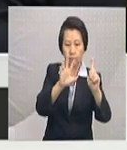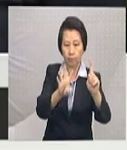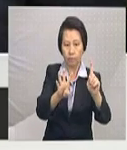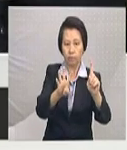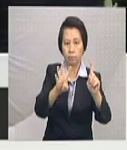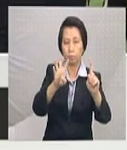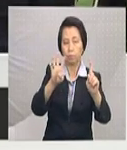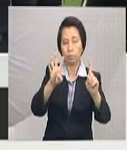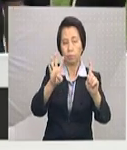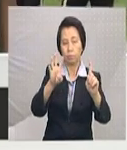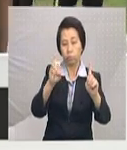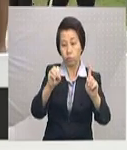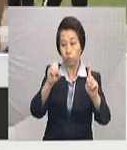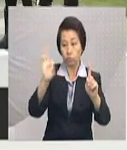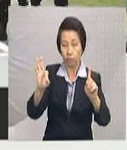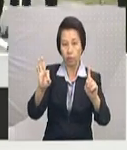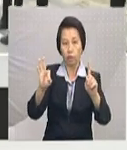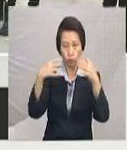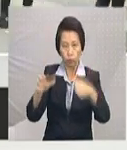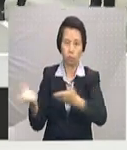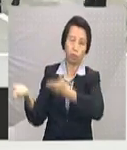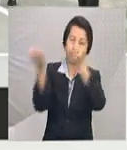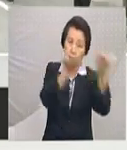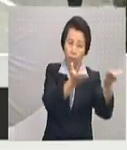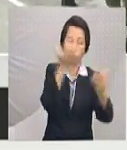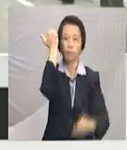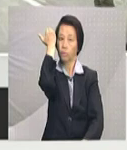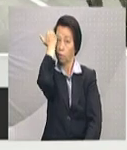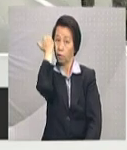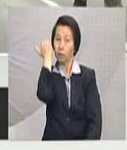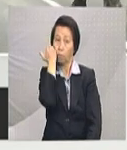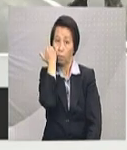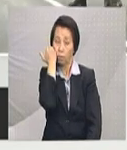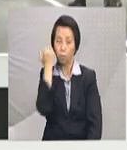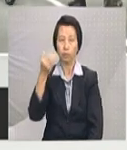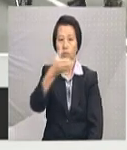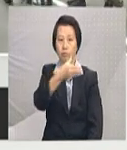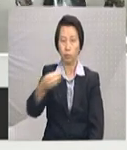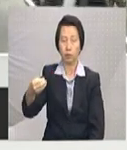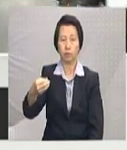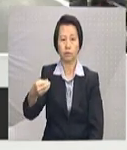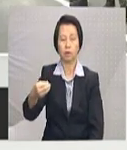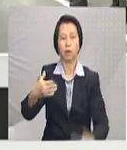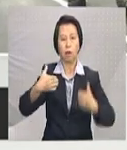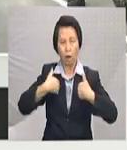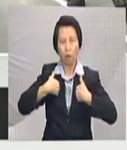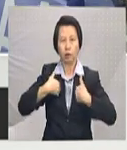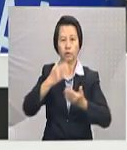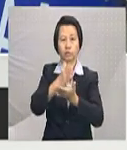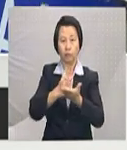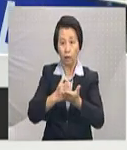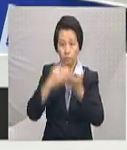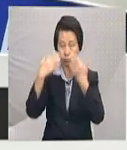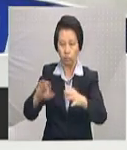1,449 telah pun dituduh di mahkamah dan ada di antaranya telah